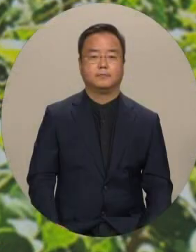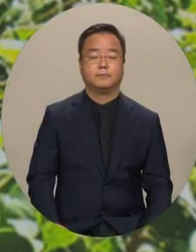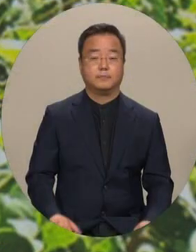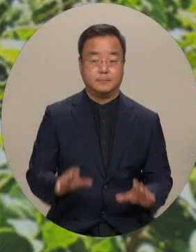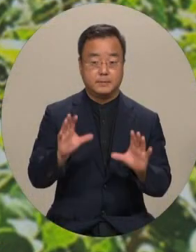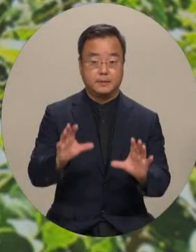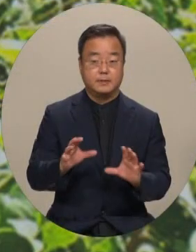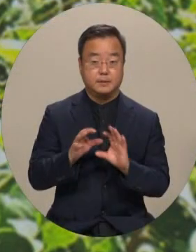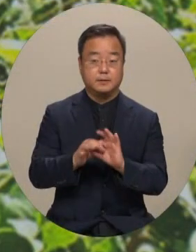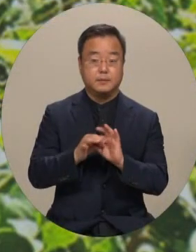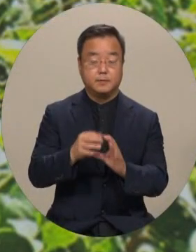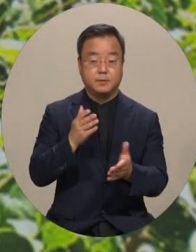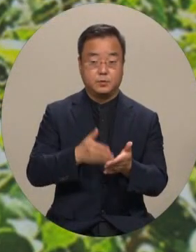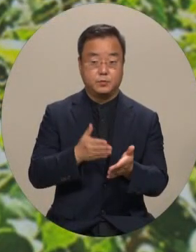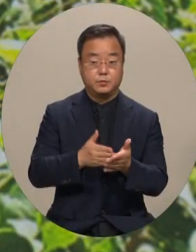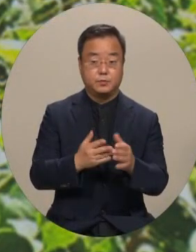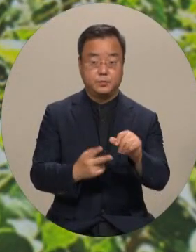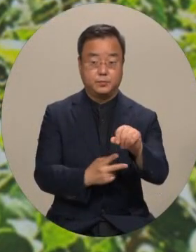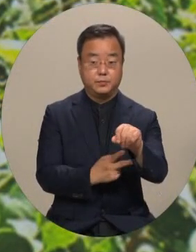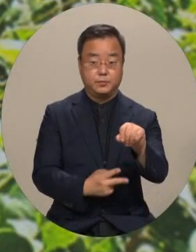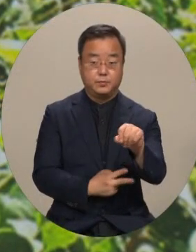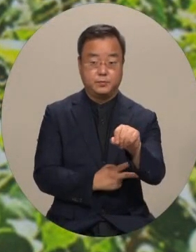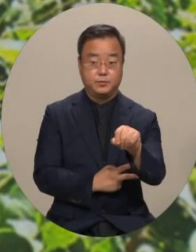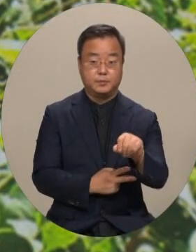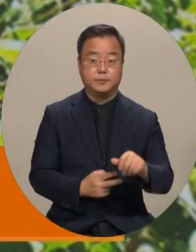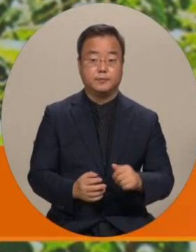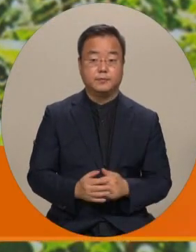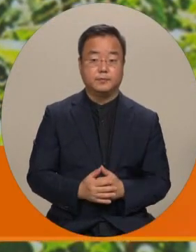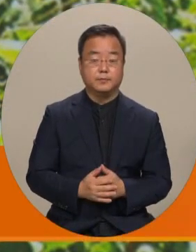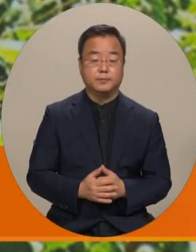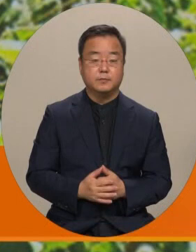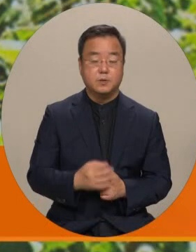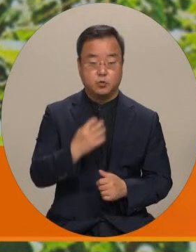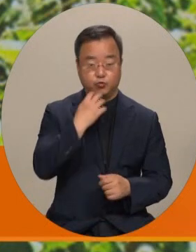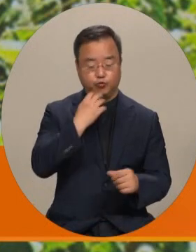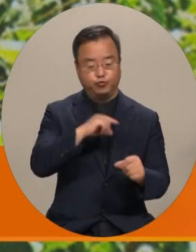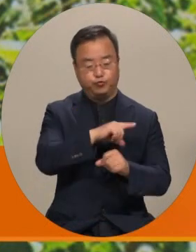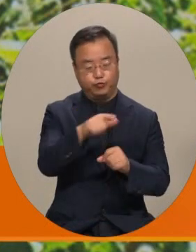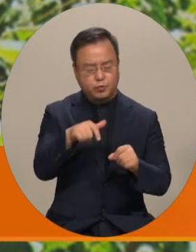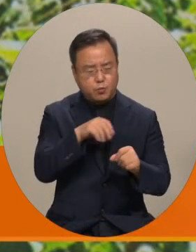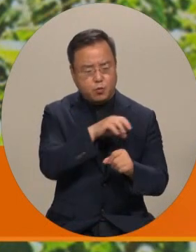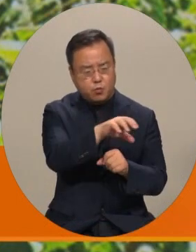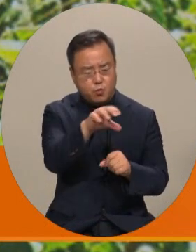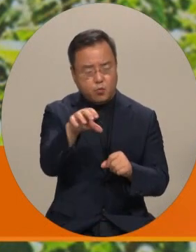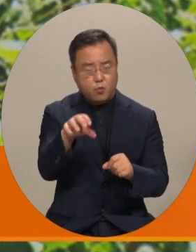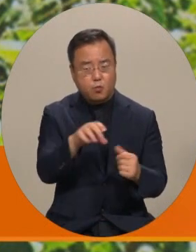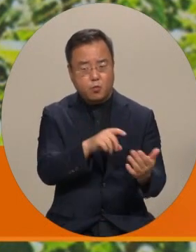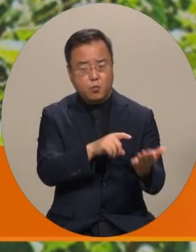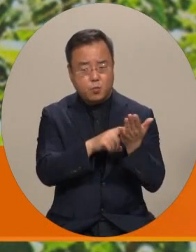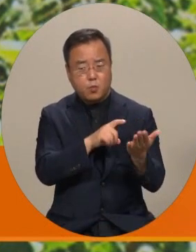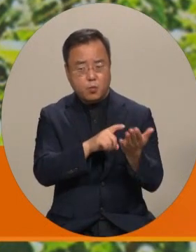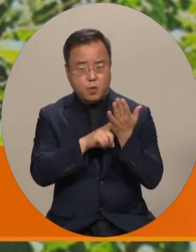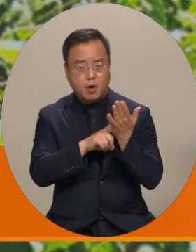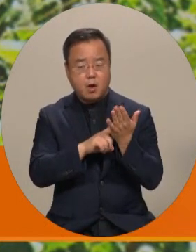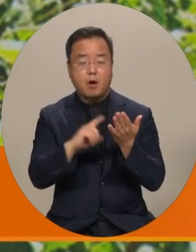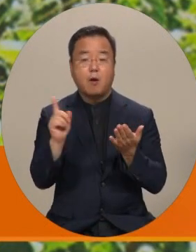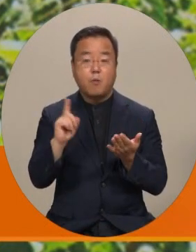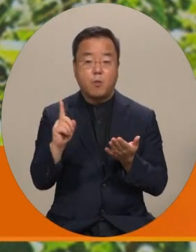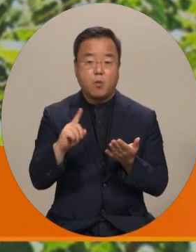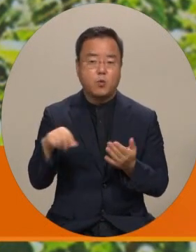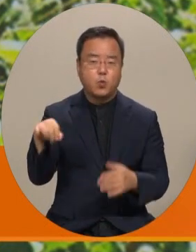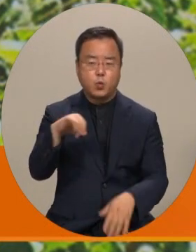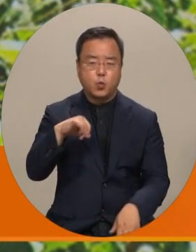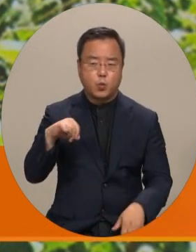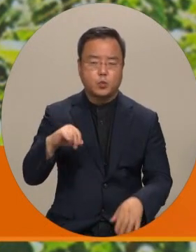세상을 연결하는 뉴스 뉴스 브릿지입니다이 수도권 일부 지역에 주로 출몰했던 곤충 이른바 러브